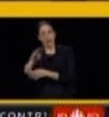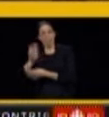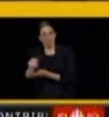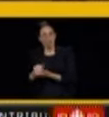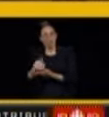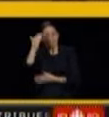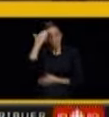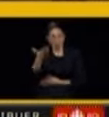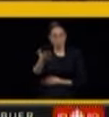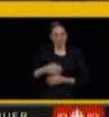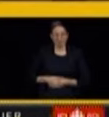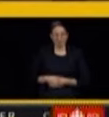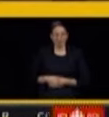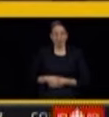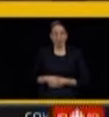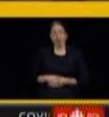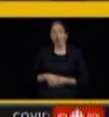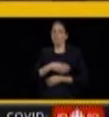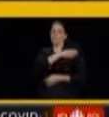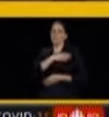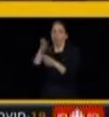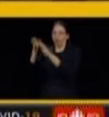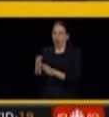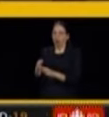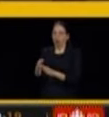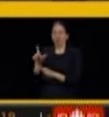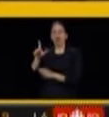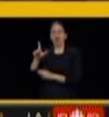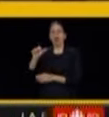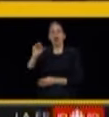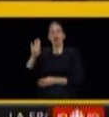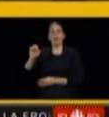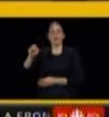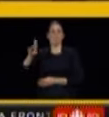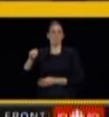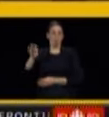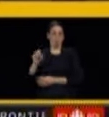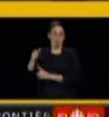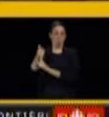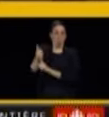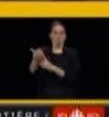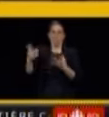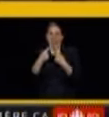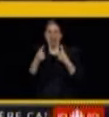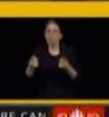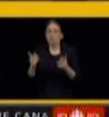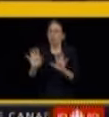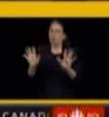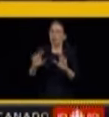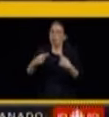l'aise à l'idée de rouvrir les écoles d'ici la fin de l'année scolaire. Est-ce que vous envisagez toujours un retour en classe d'ici la fin de l'année scolaire? Et si